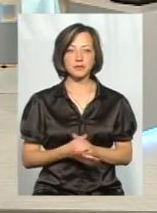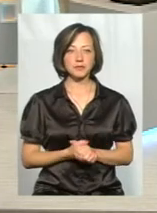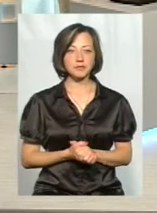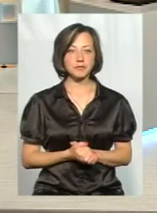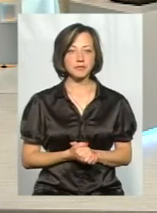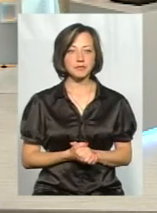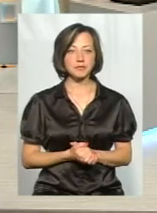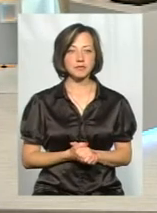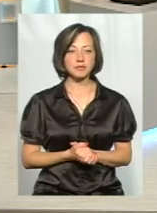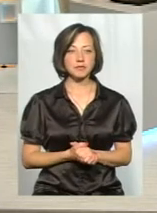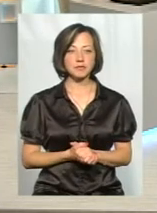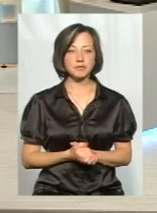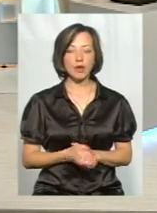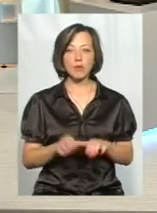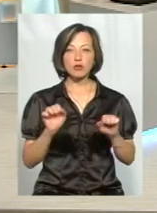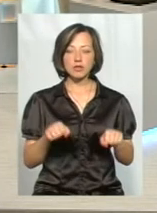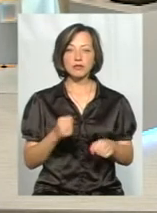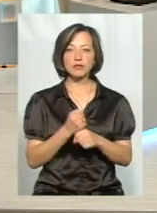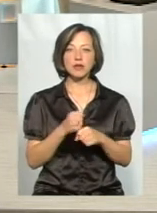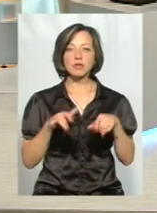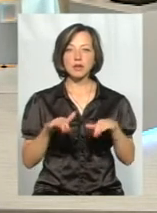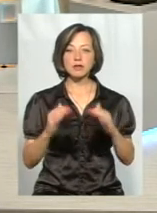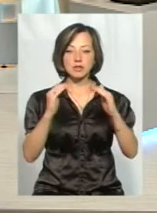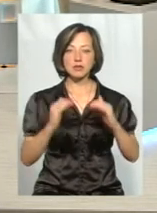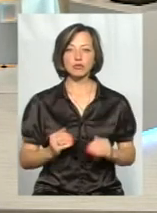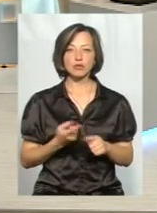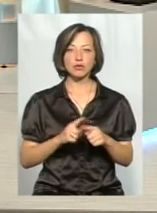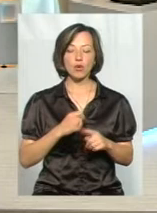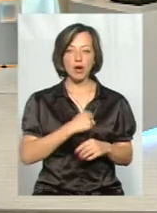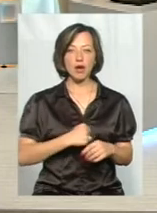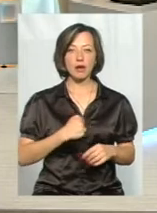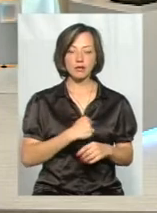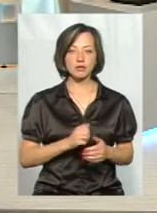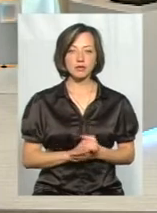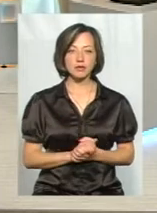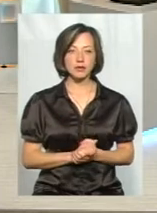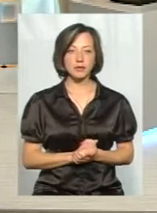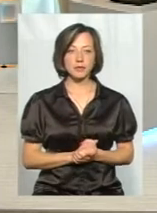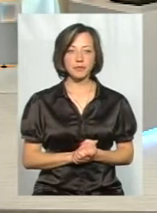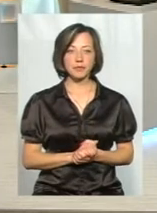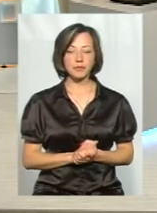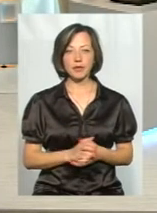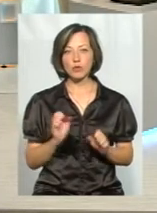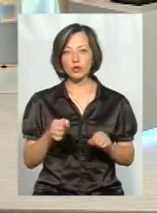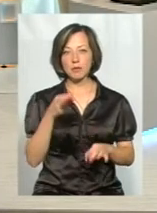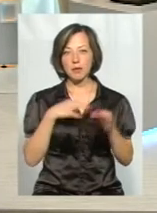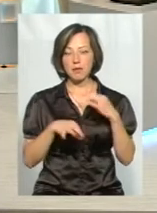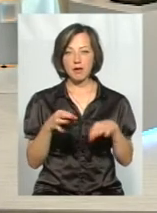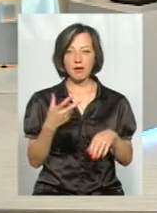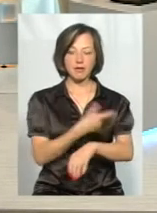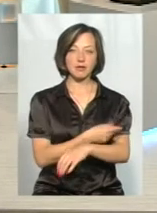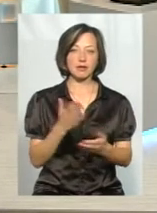Ну, можливо, вживаються якісь заходи для того, щоб знижувати цю агресію? Ну, це якщо... Можливо, якісь препарати є, можливо, якісь